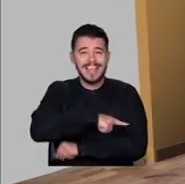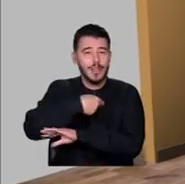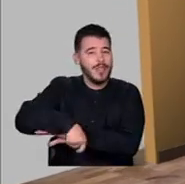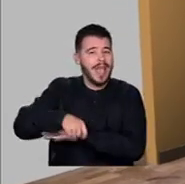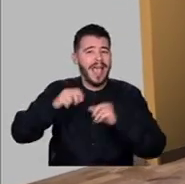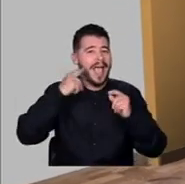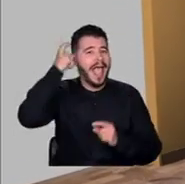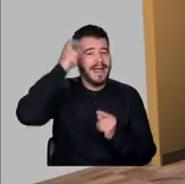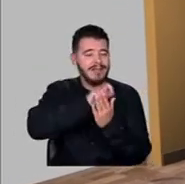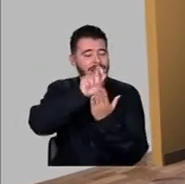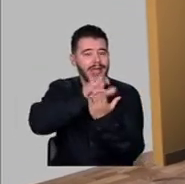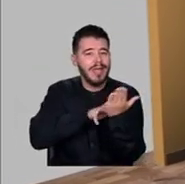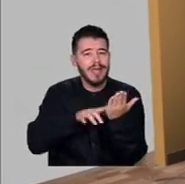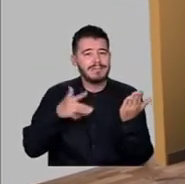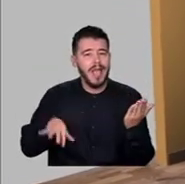ιατροδικαστική έκθεση.